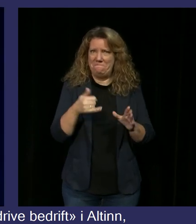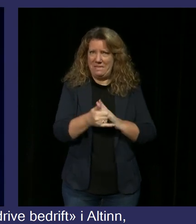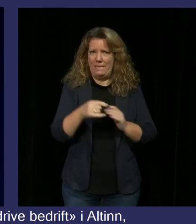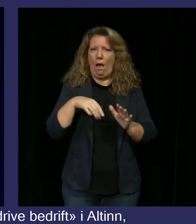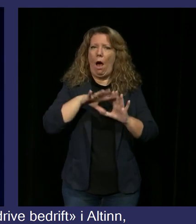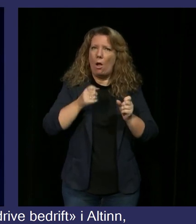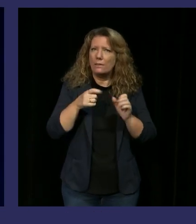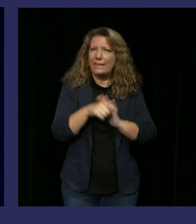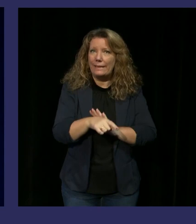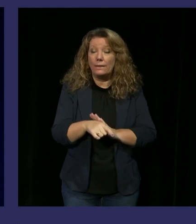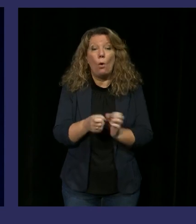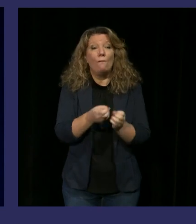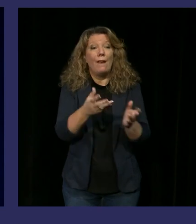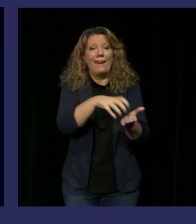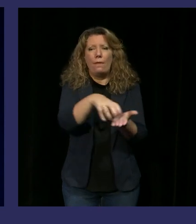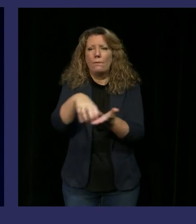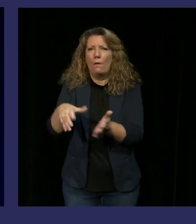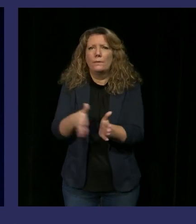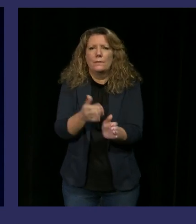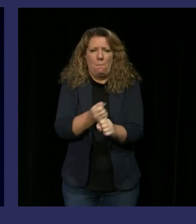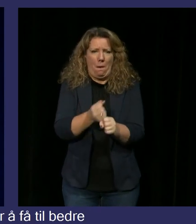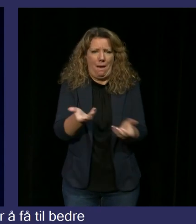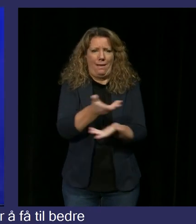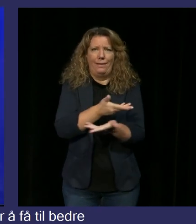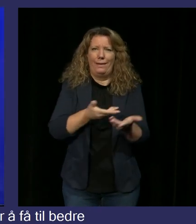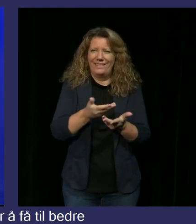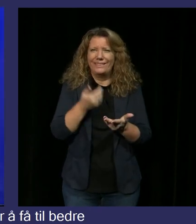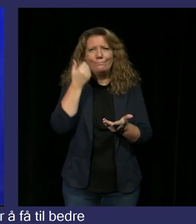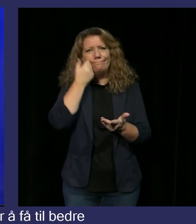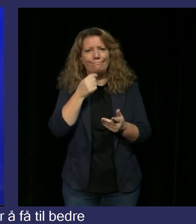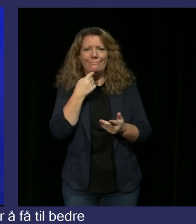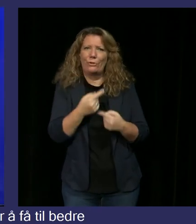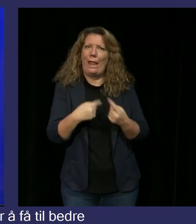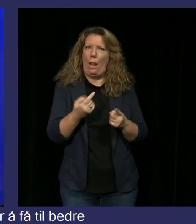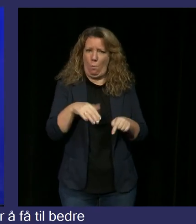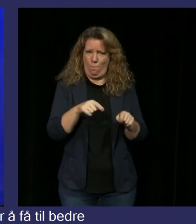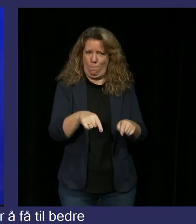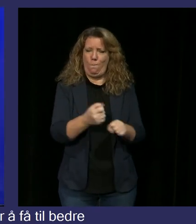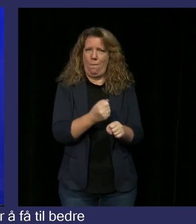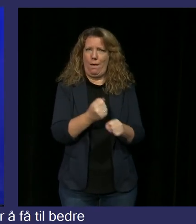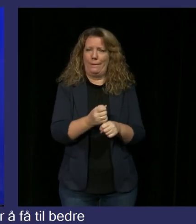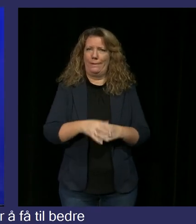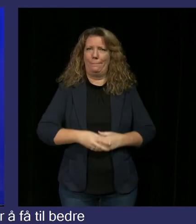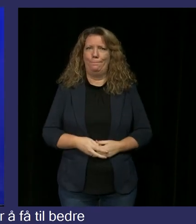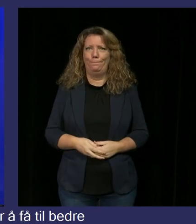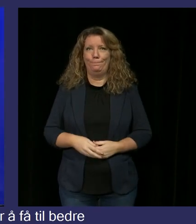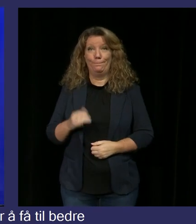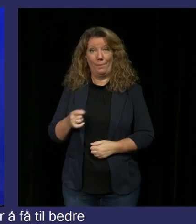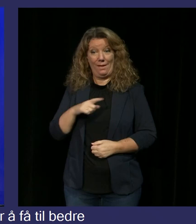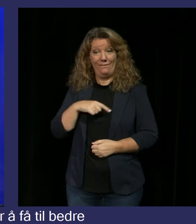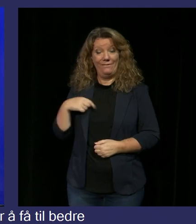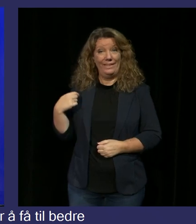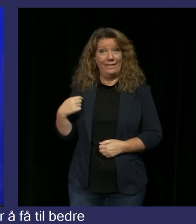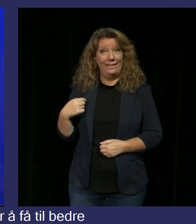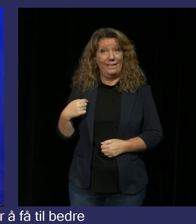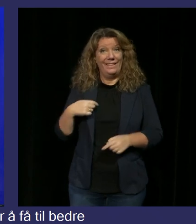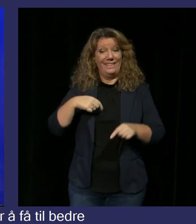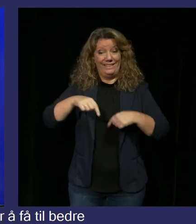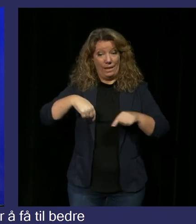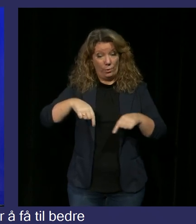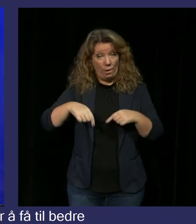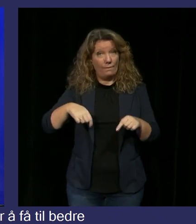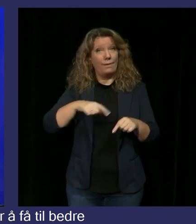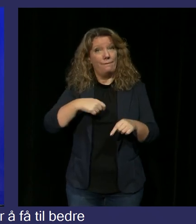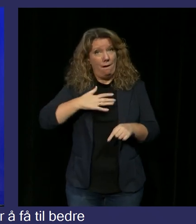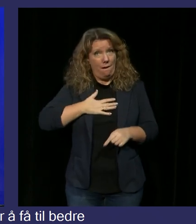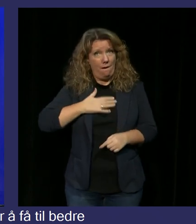flere etater. Kan du si litlitt om det arbeidet? Ja, fordi nå det jo sånn at vi I direktoratet vi har jo ansvaret for